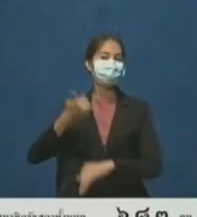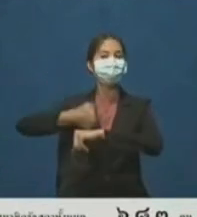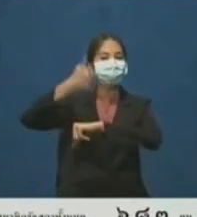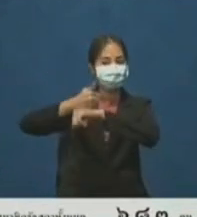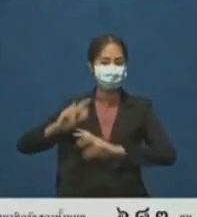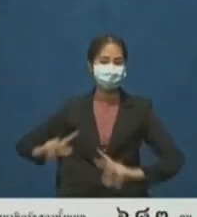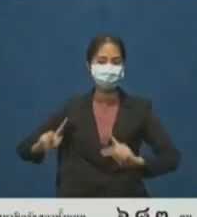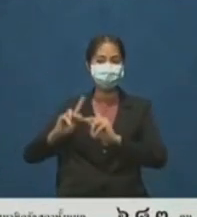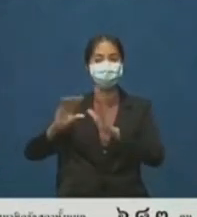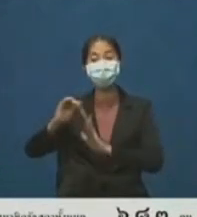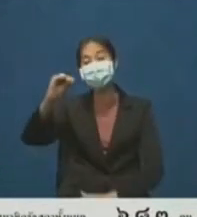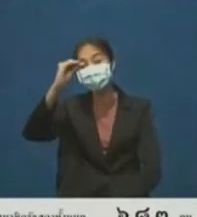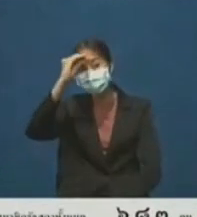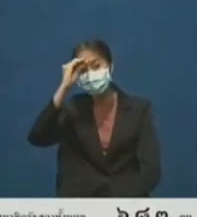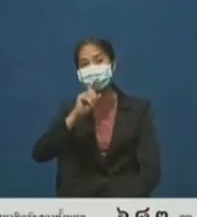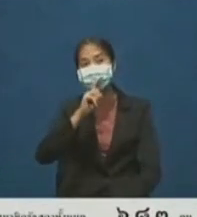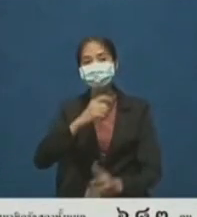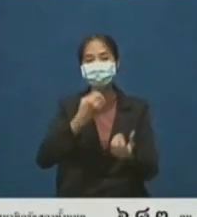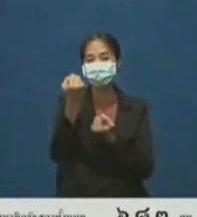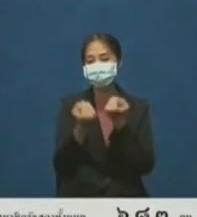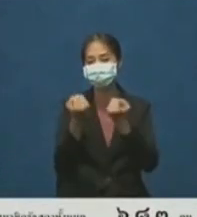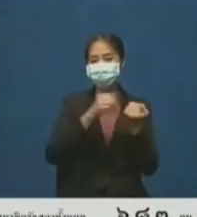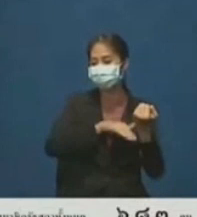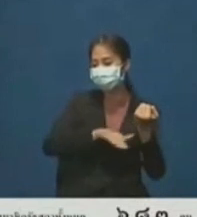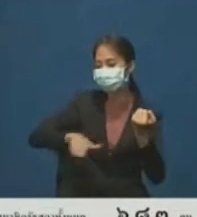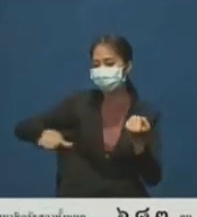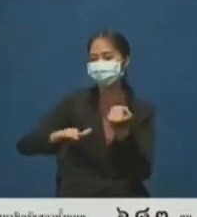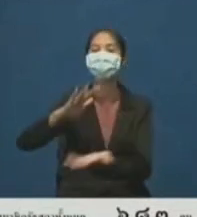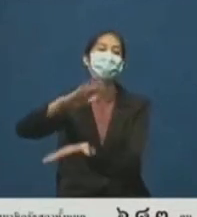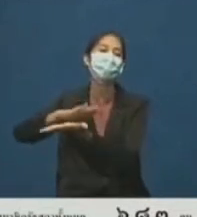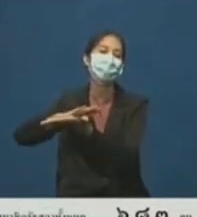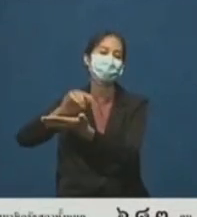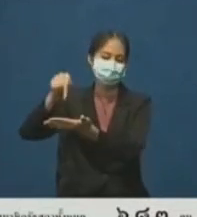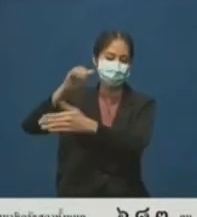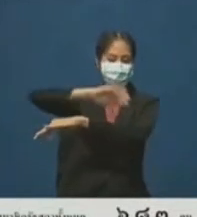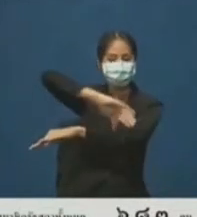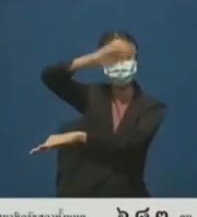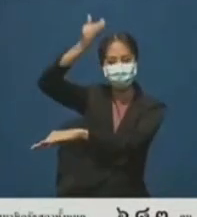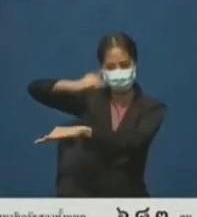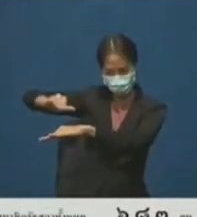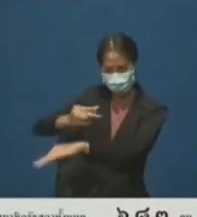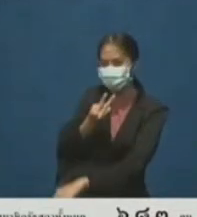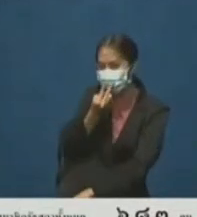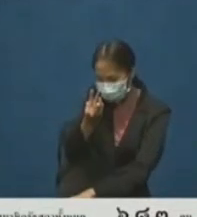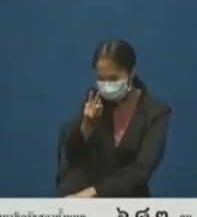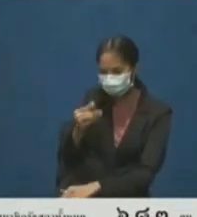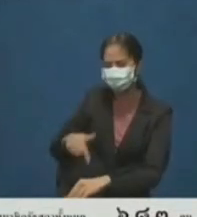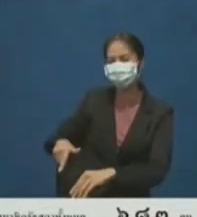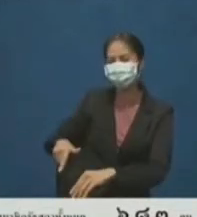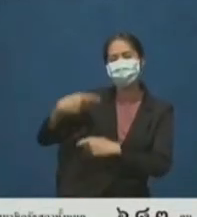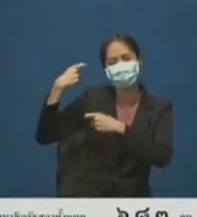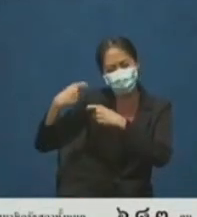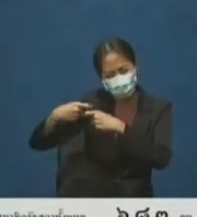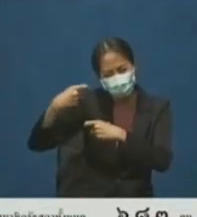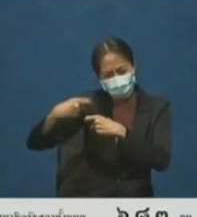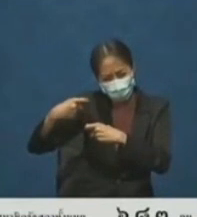ารพเมื่อสมัยท่านเป็นรัฐมนตรีว่าการกระทรวงศึกษาธิการท่านขับรถผ่านโรงเรียนผมซึ่งอยู่บนเขาท่านก็เห็นแล้วว่